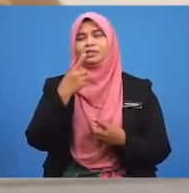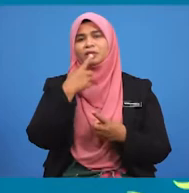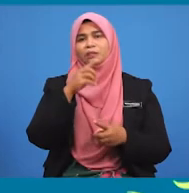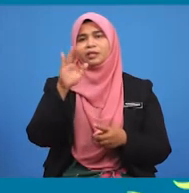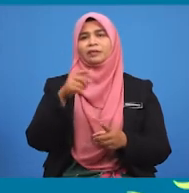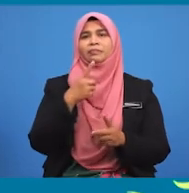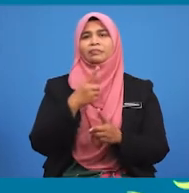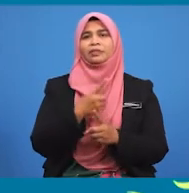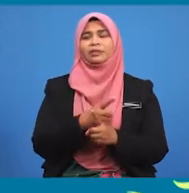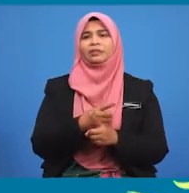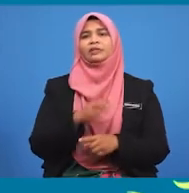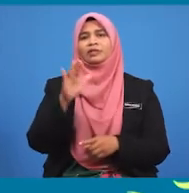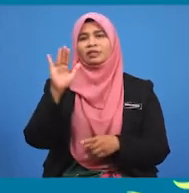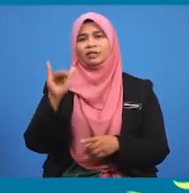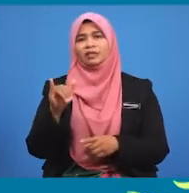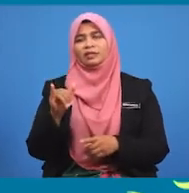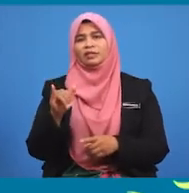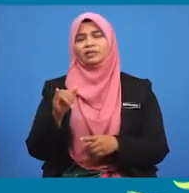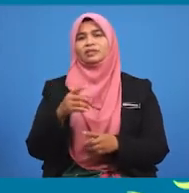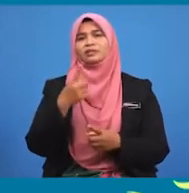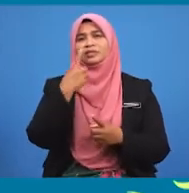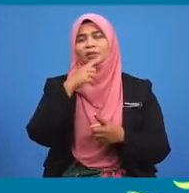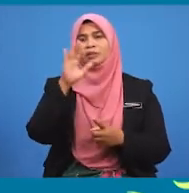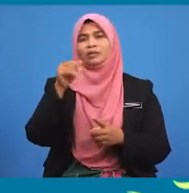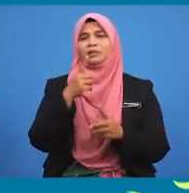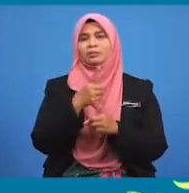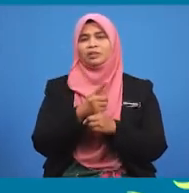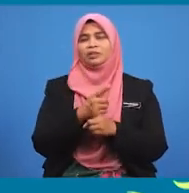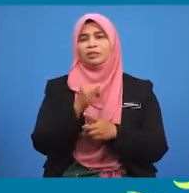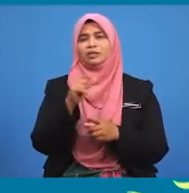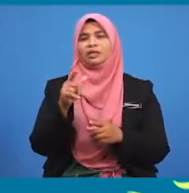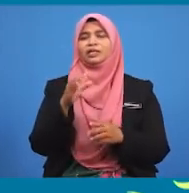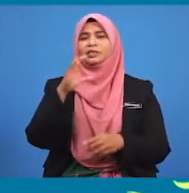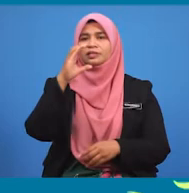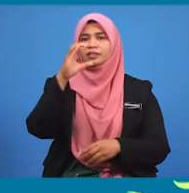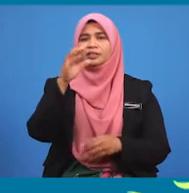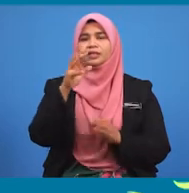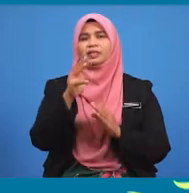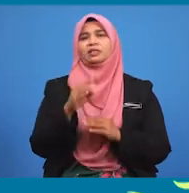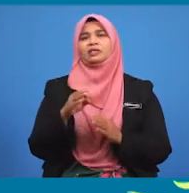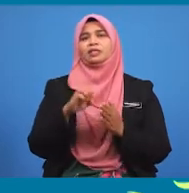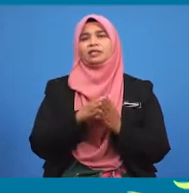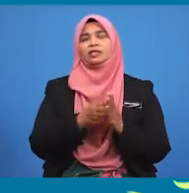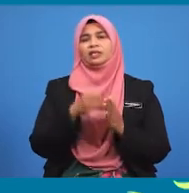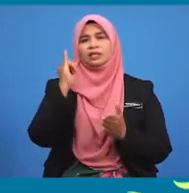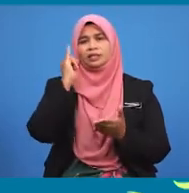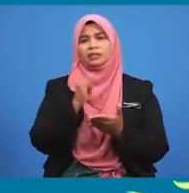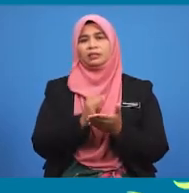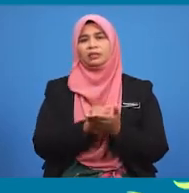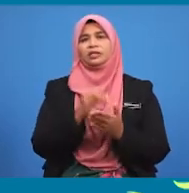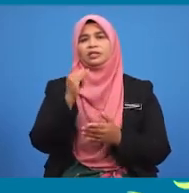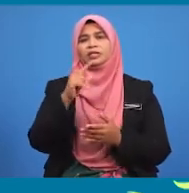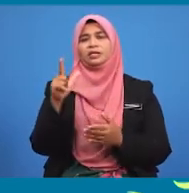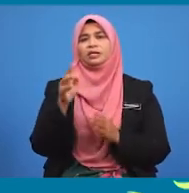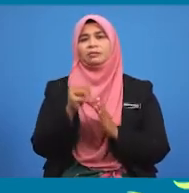betul? Ya, jawapan yang betul ialah C. Pengertian iman dari segi bahasa ialah